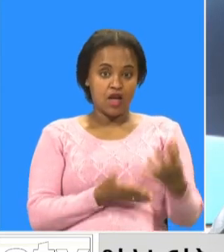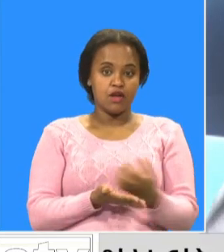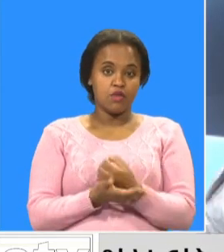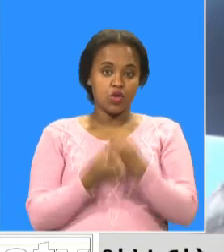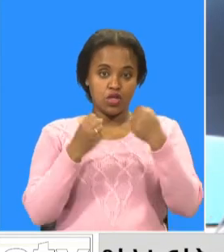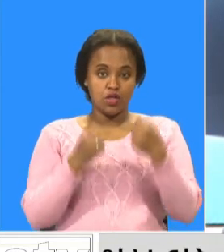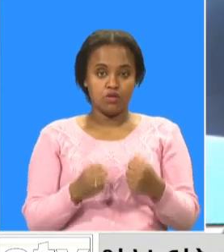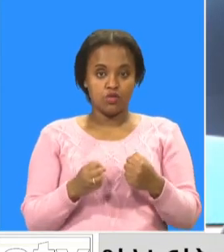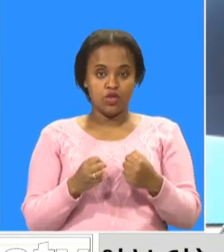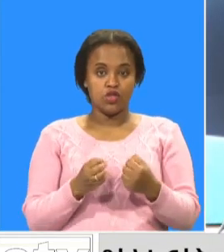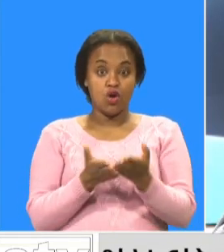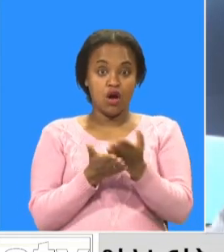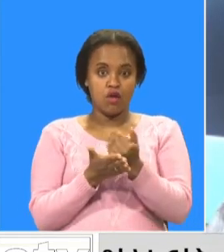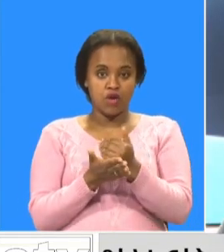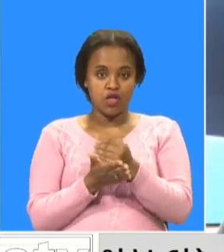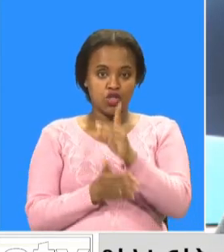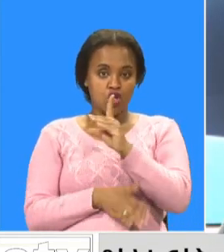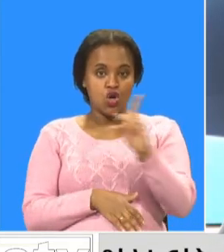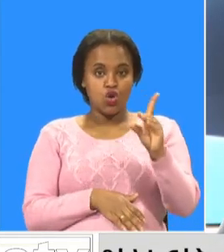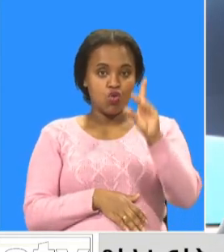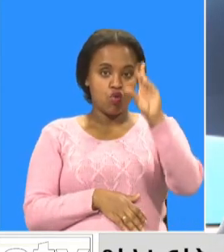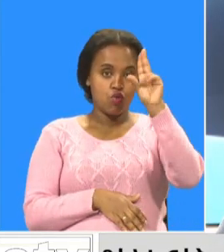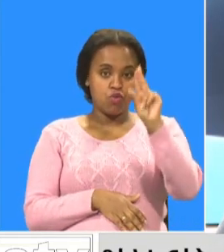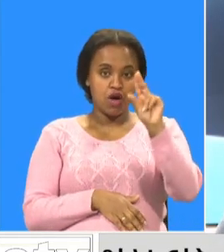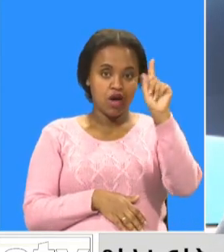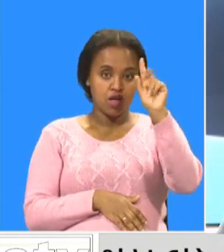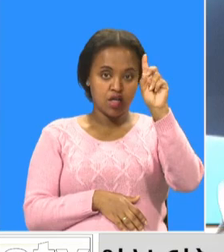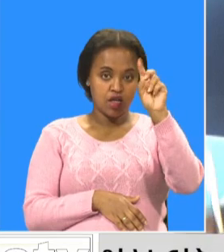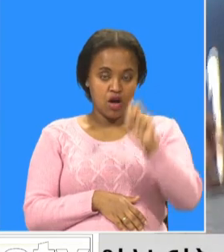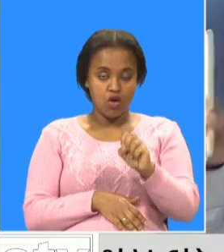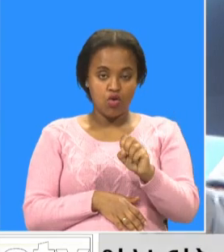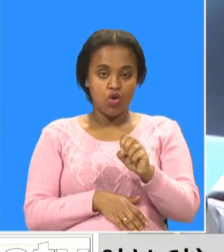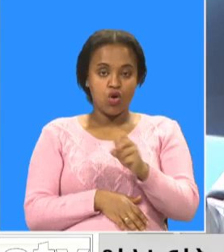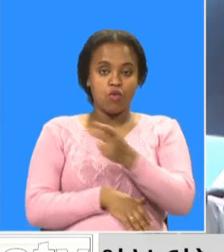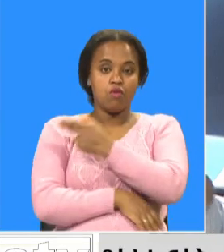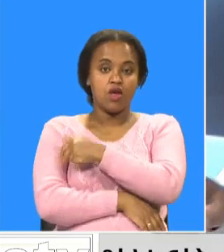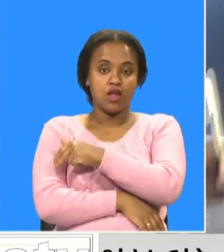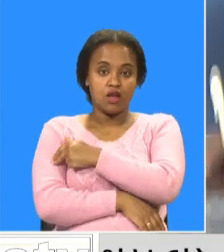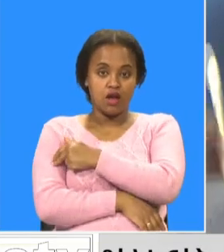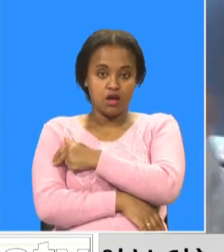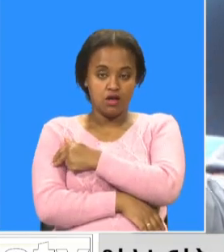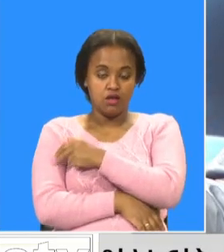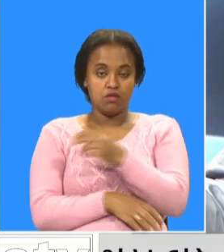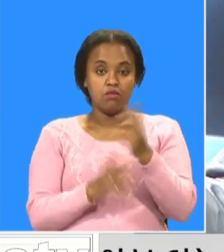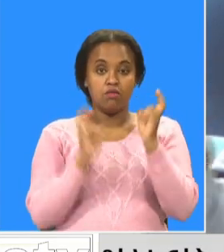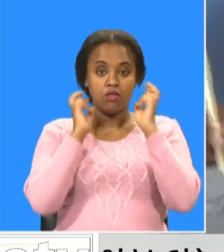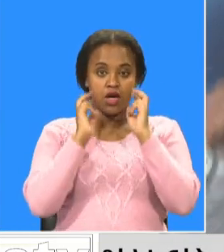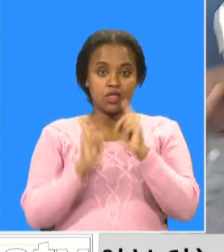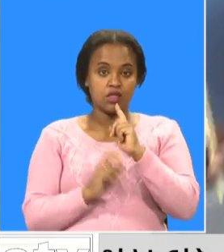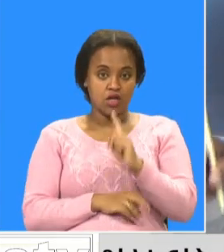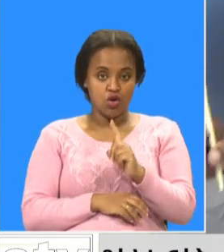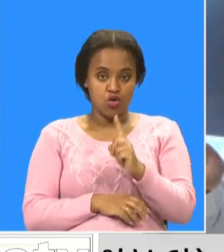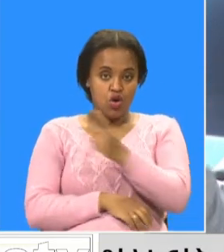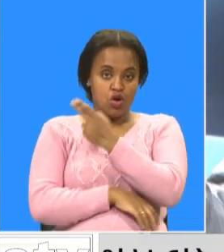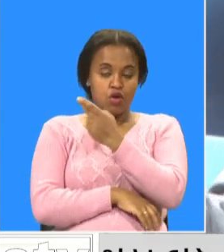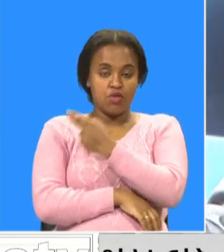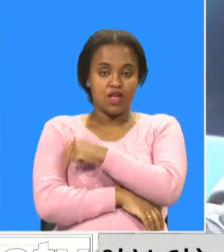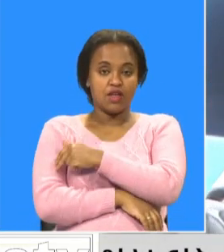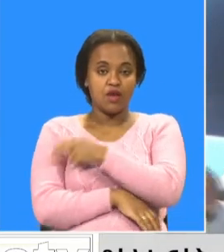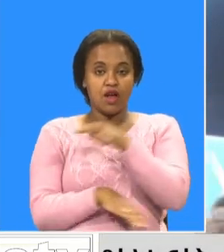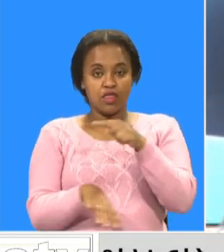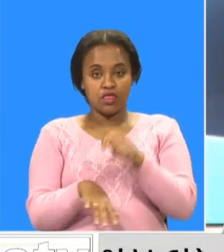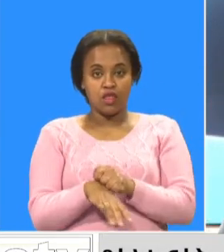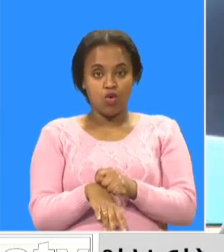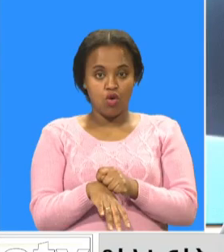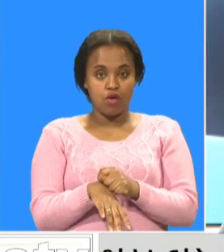የምንችለው አምራች ኩባንያው ይሄ ማስክ ሜዲካል ዲስፖዘብል ማስክ ነው፣ የህክምና ነው፣ በህክምና ተቋም ጥቅም ላይ የሚውል